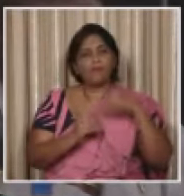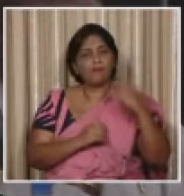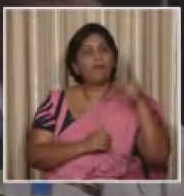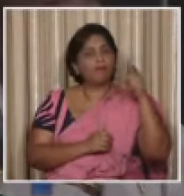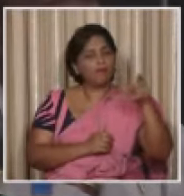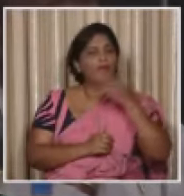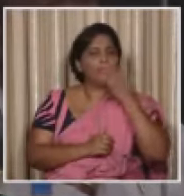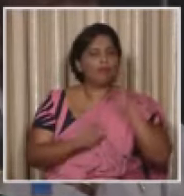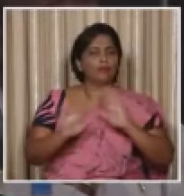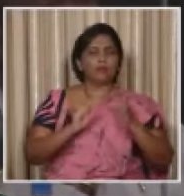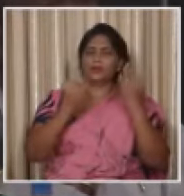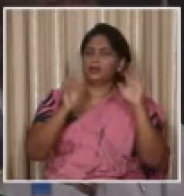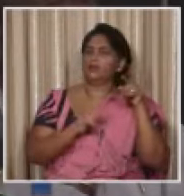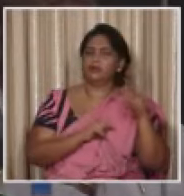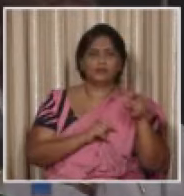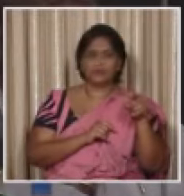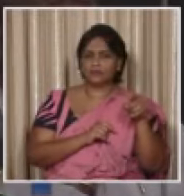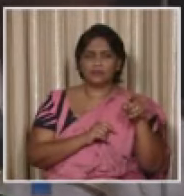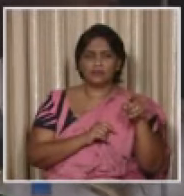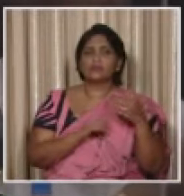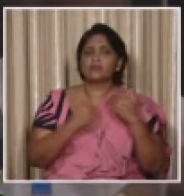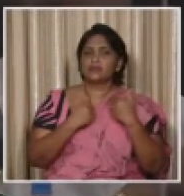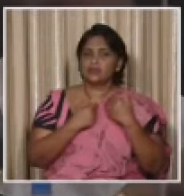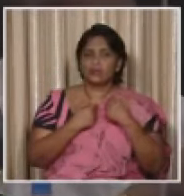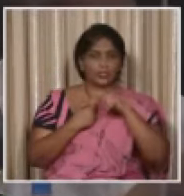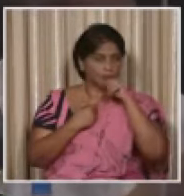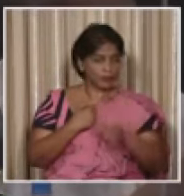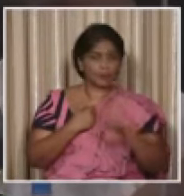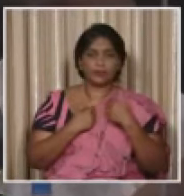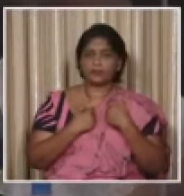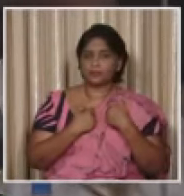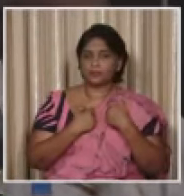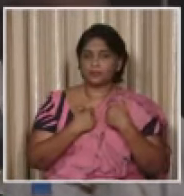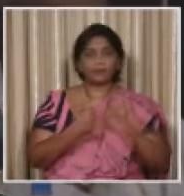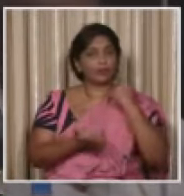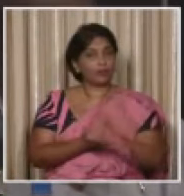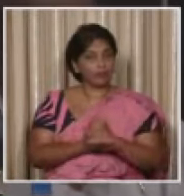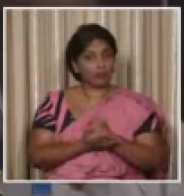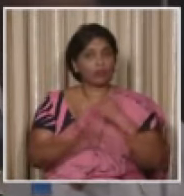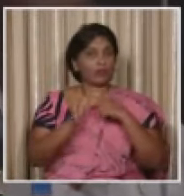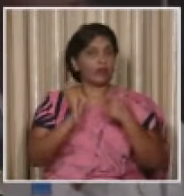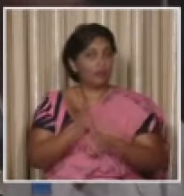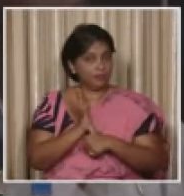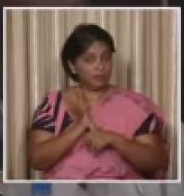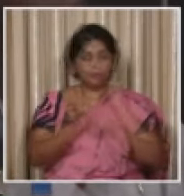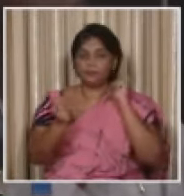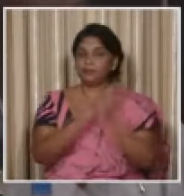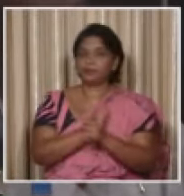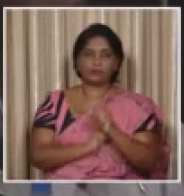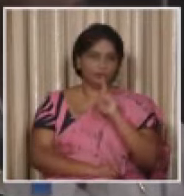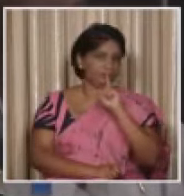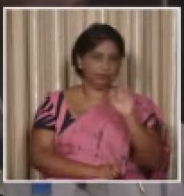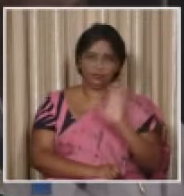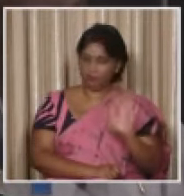ඔවුන්ට තියෙනවා මෙහෙයුම් නිදහස. එතකොට අපි කිසි විටක මහ බැංකුවේ පනත වෙනස් කළ යුතුයි කියන